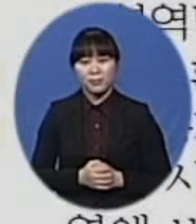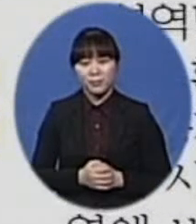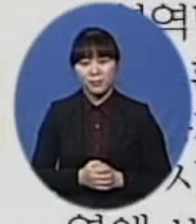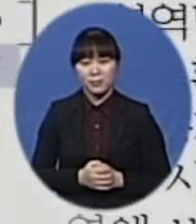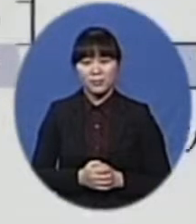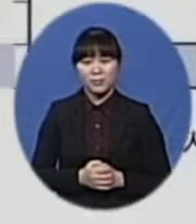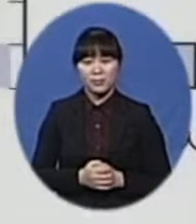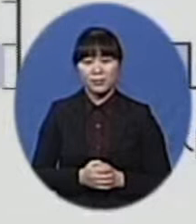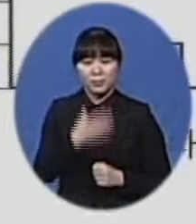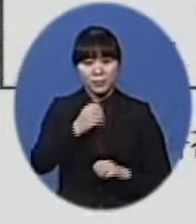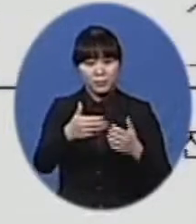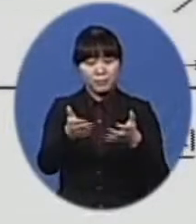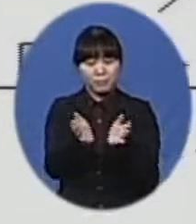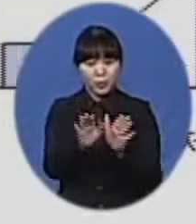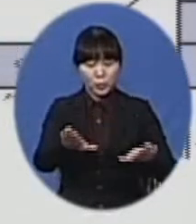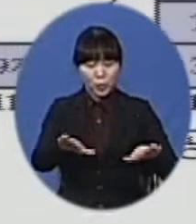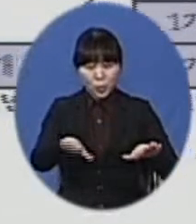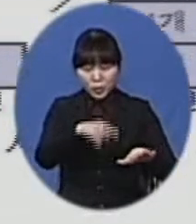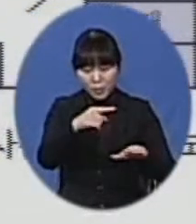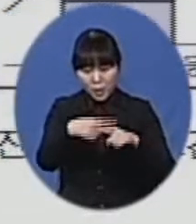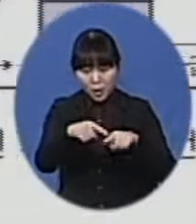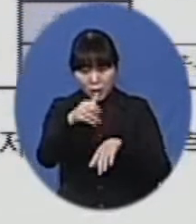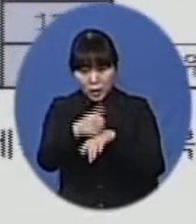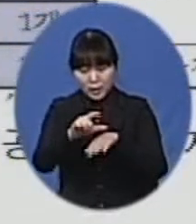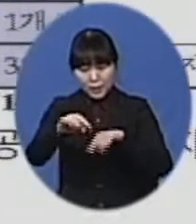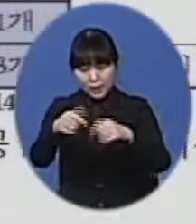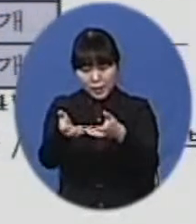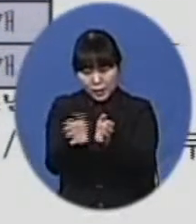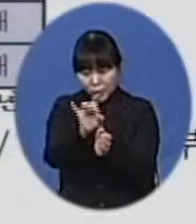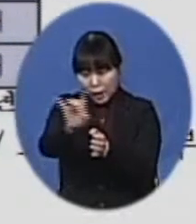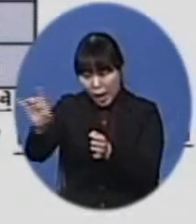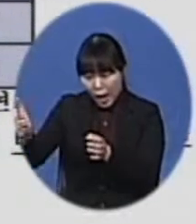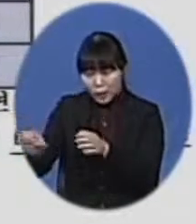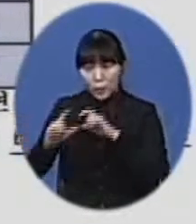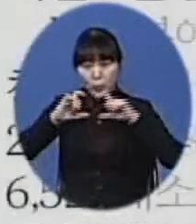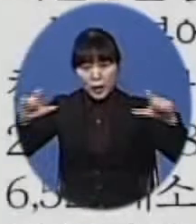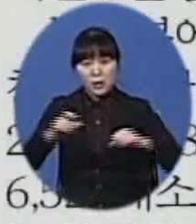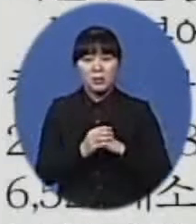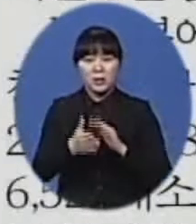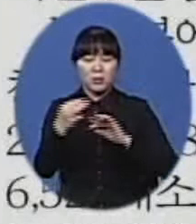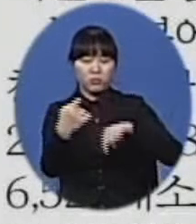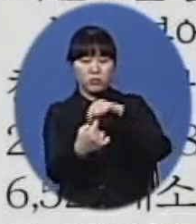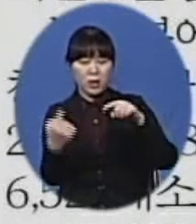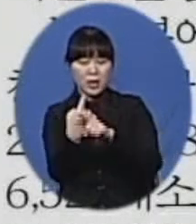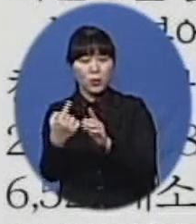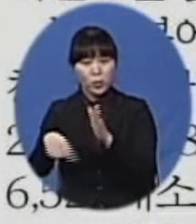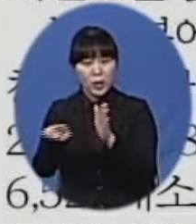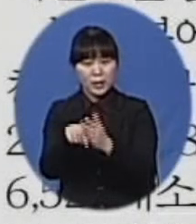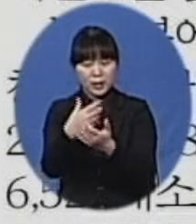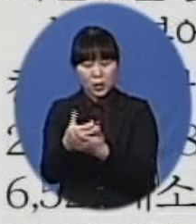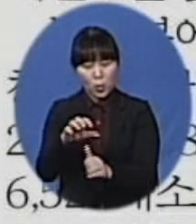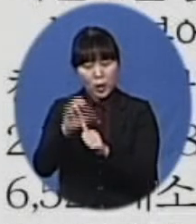내용입니다. 복지부는 이번 평가 결과를 해당 지자체와 개별 시설에 통보해 시설 운영 개선을 위한